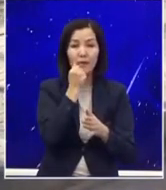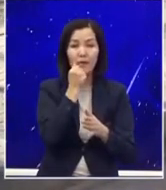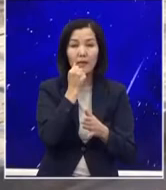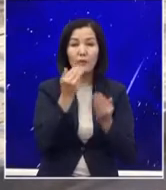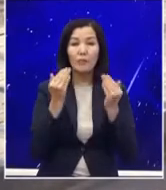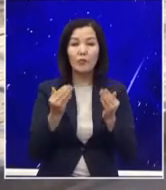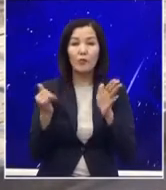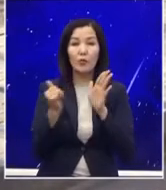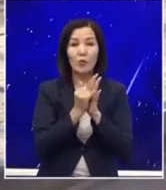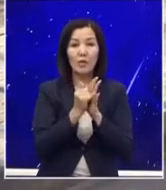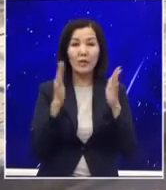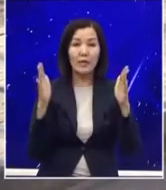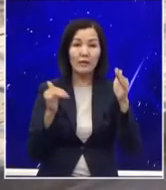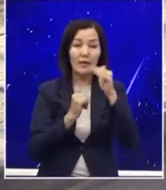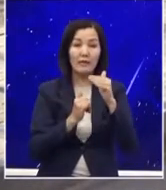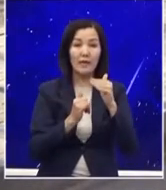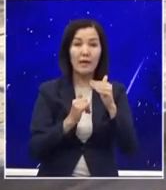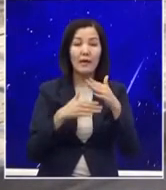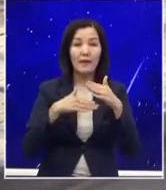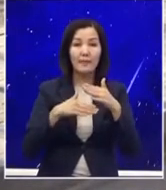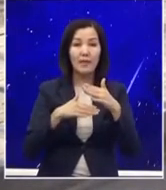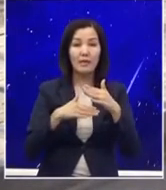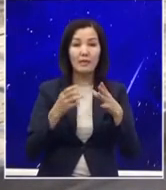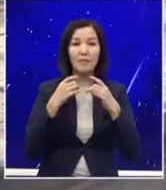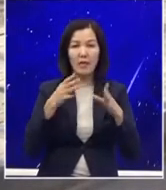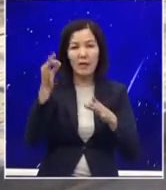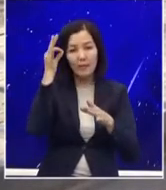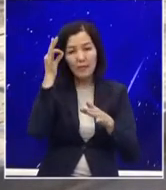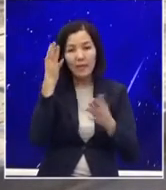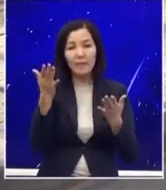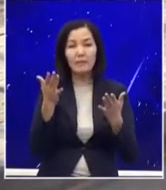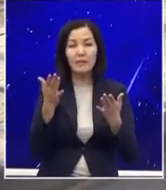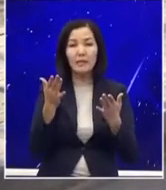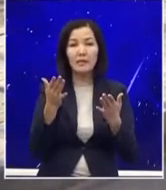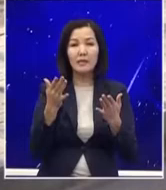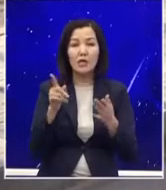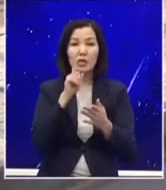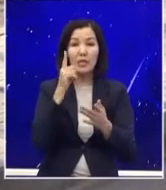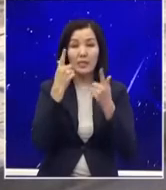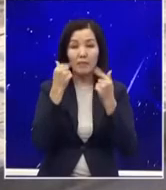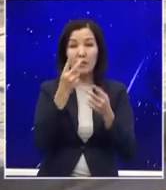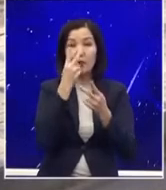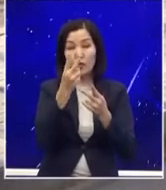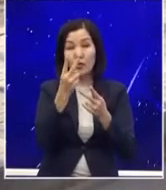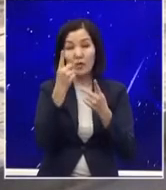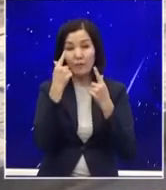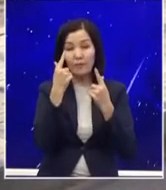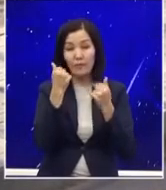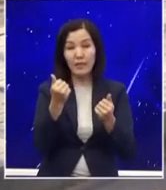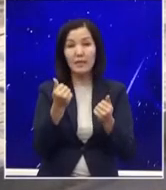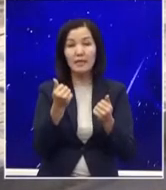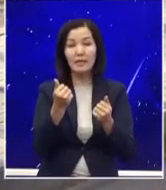жасаған мейрам ғой қазір енді, еске аламыз, барлық жастар соны көріп,